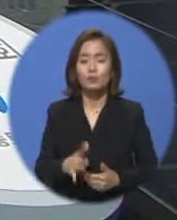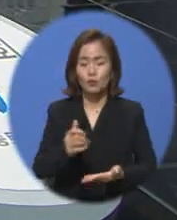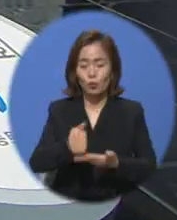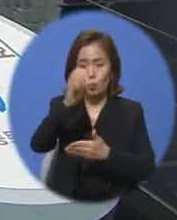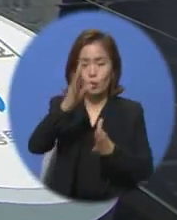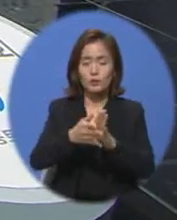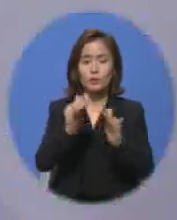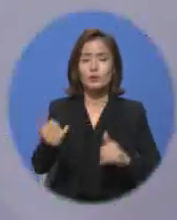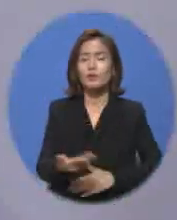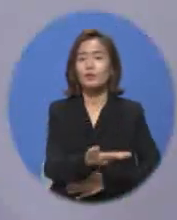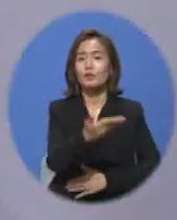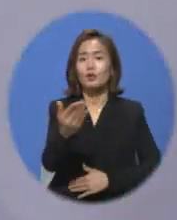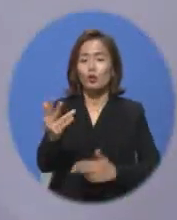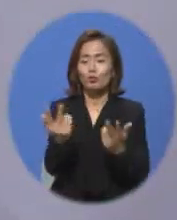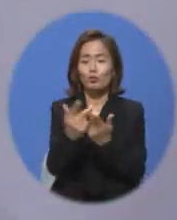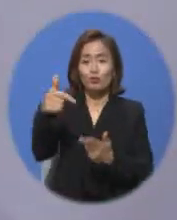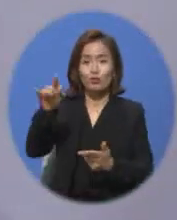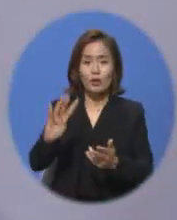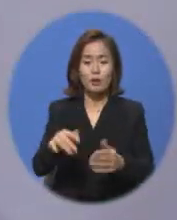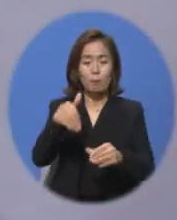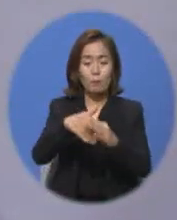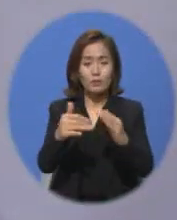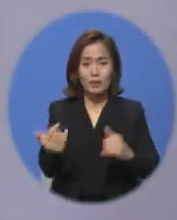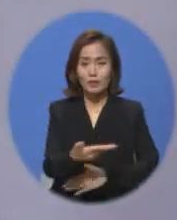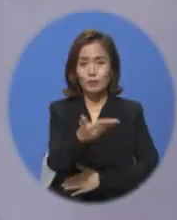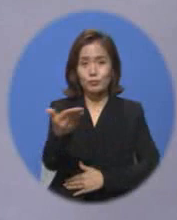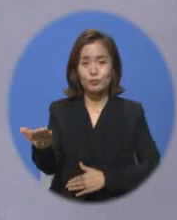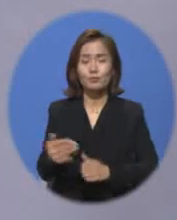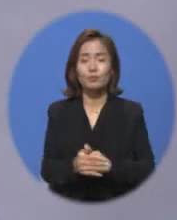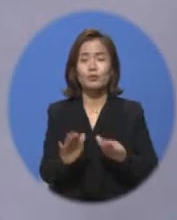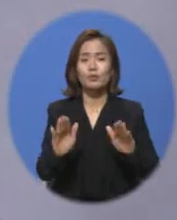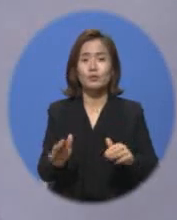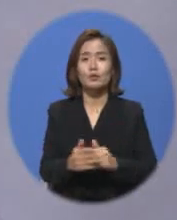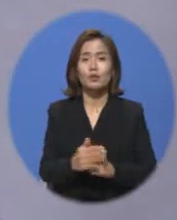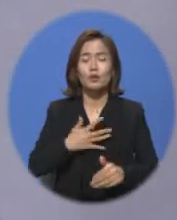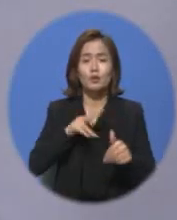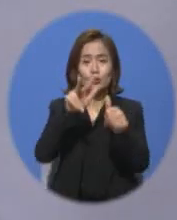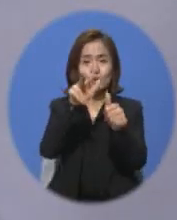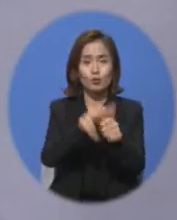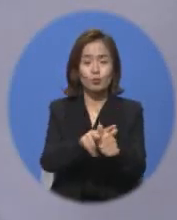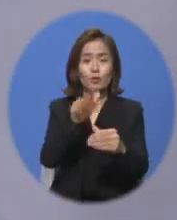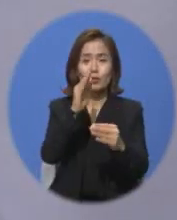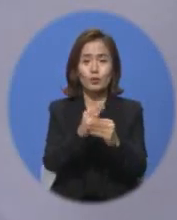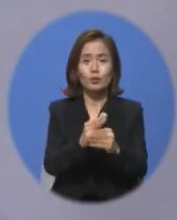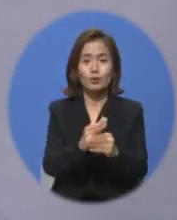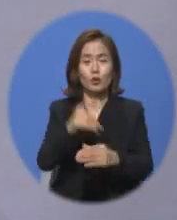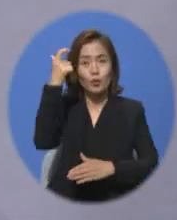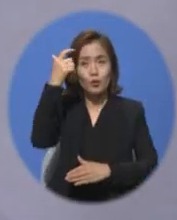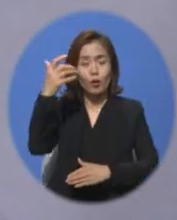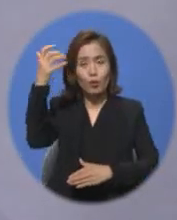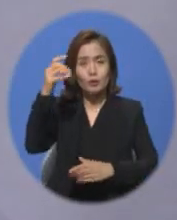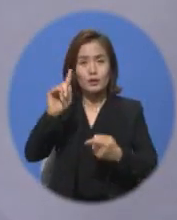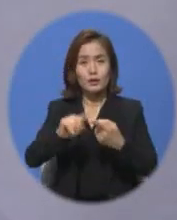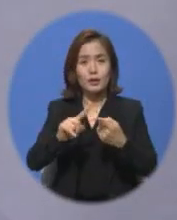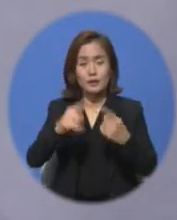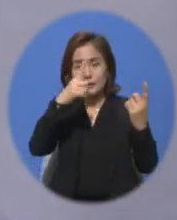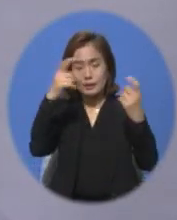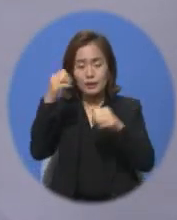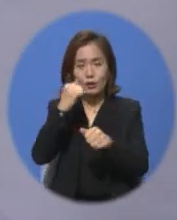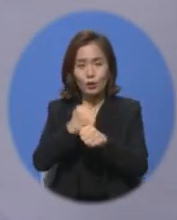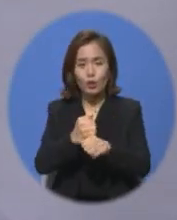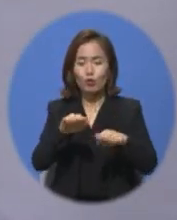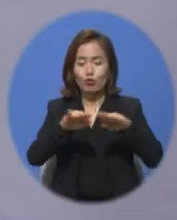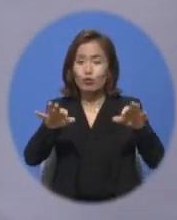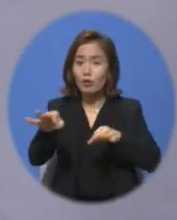.존경하는광주시민여러분,그리고 북구갭유권자여러분, 이번제출마의핵심키워드는 애국자